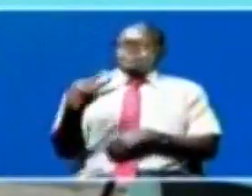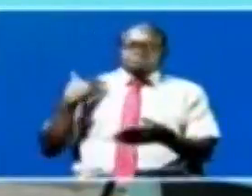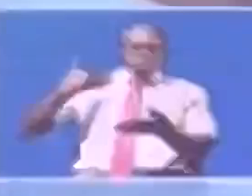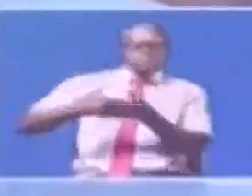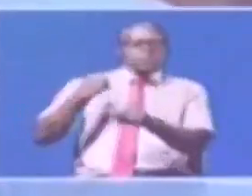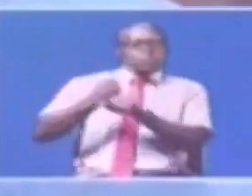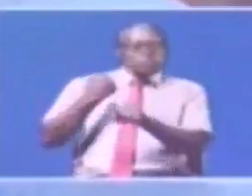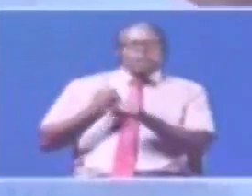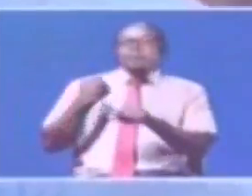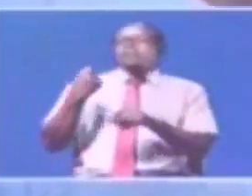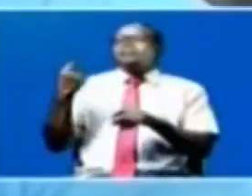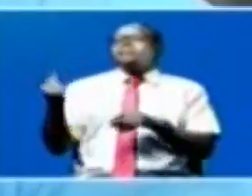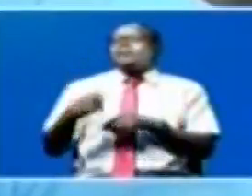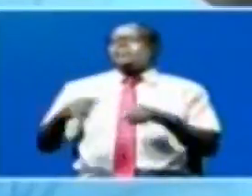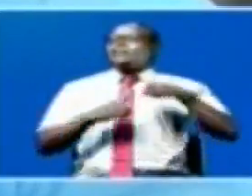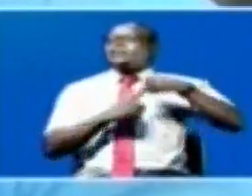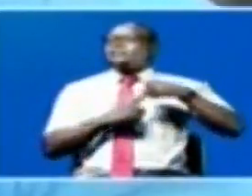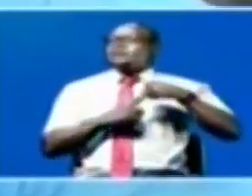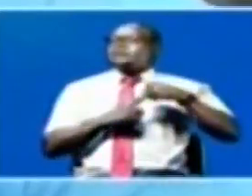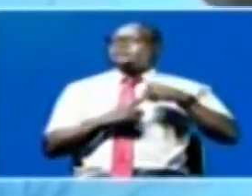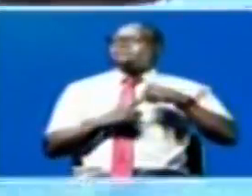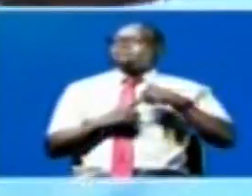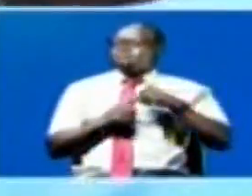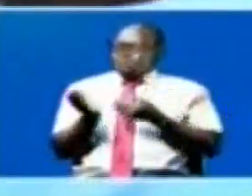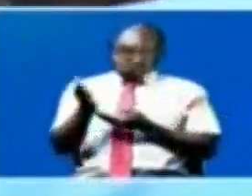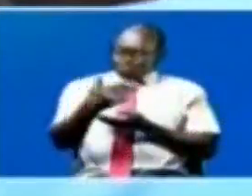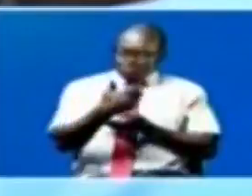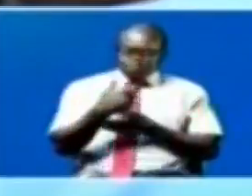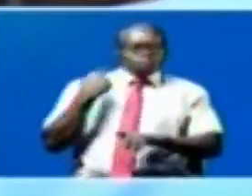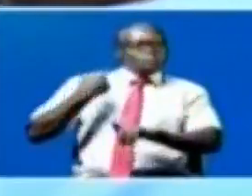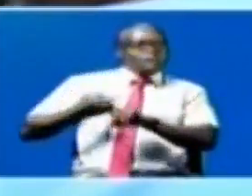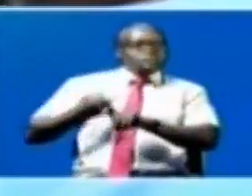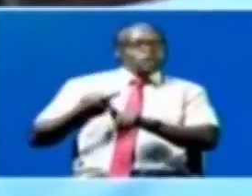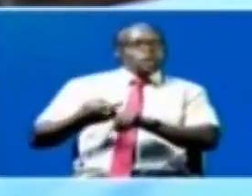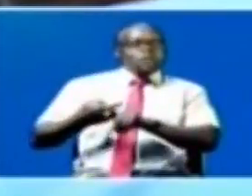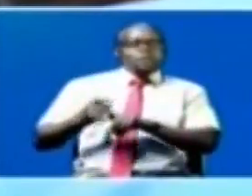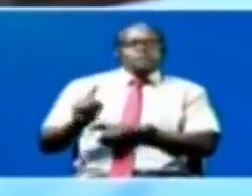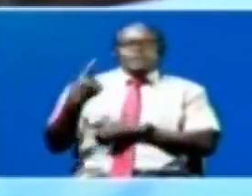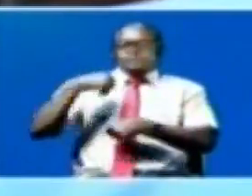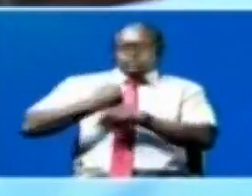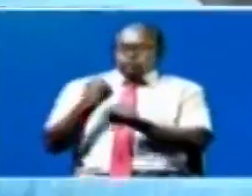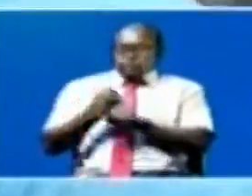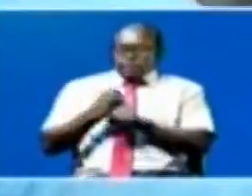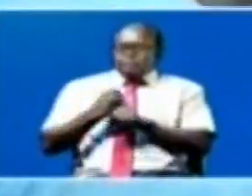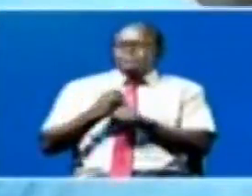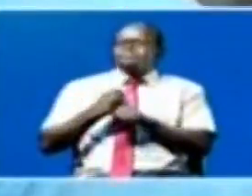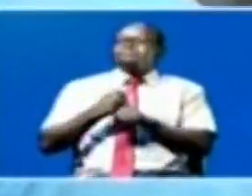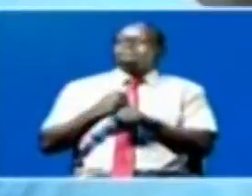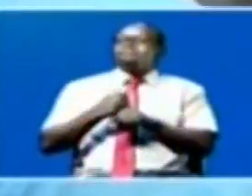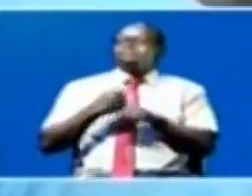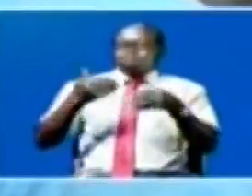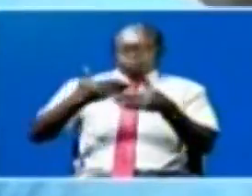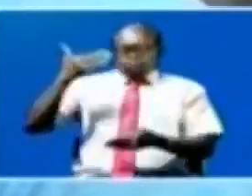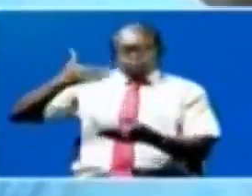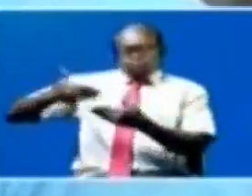6. Kwa sababu hela zenyewe zilikuwa za kuungaunga. Nikaona nitengeneze kwanza chassis. Bado